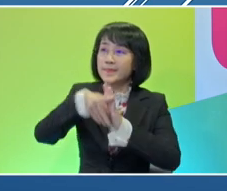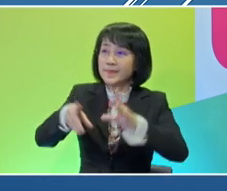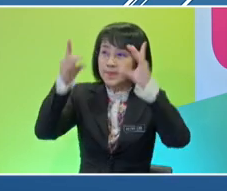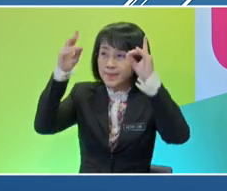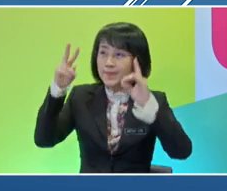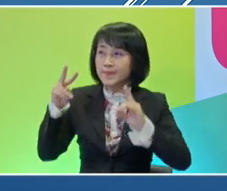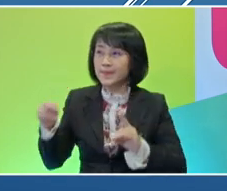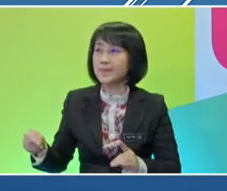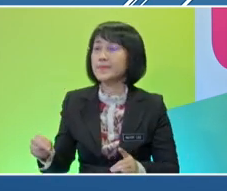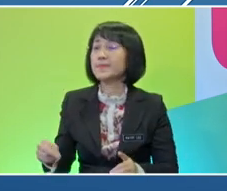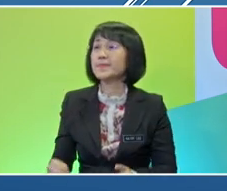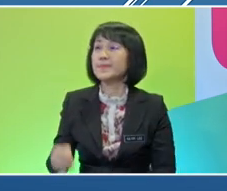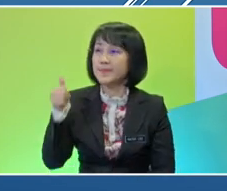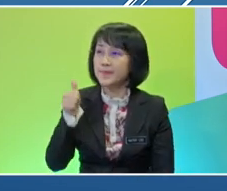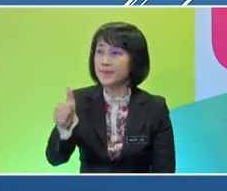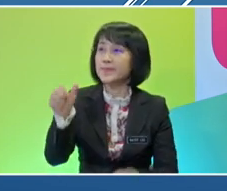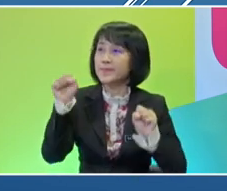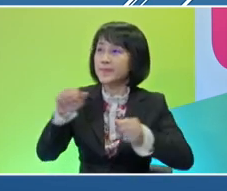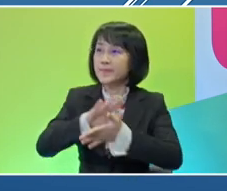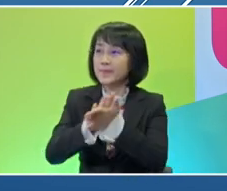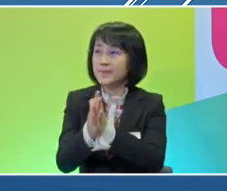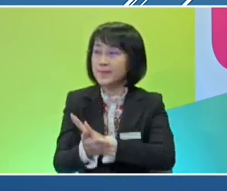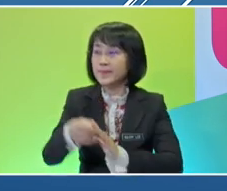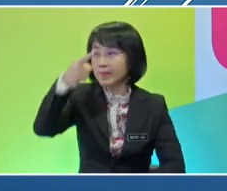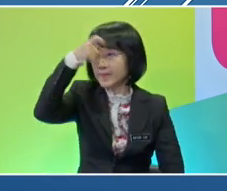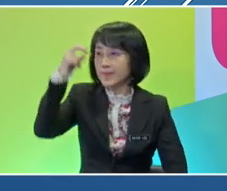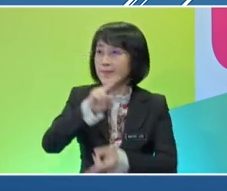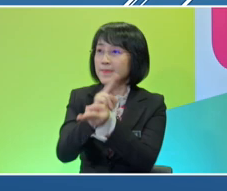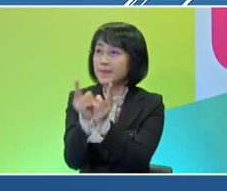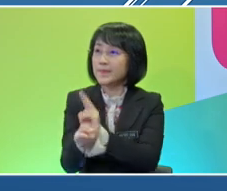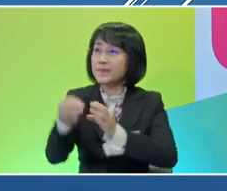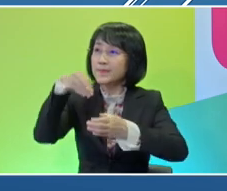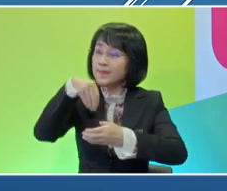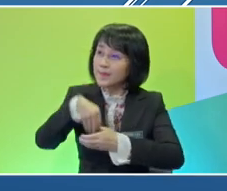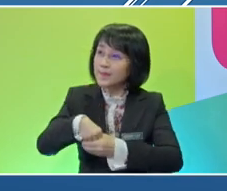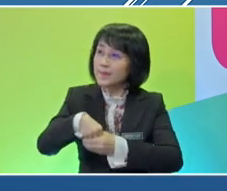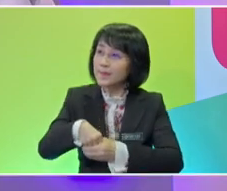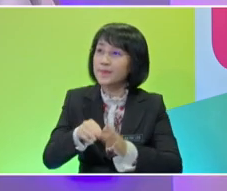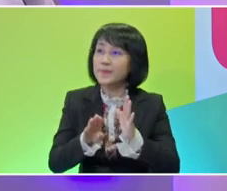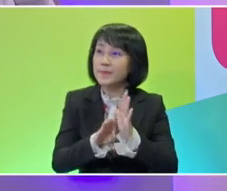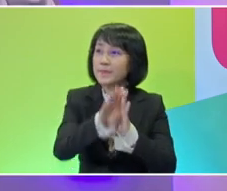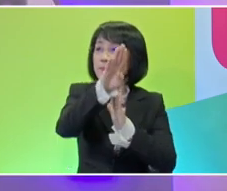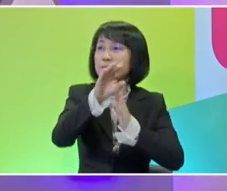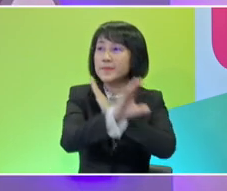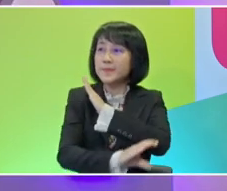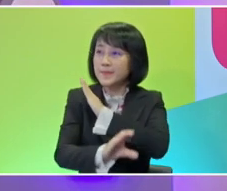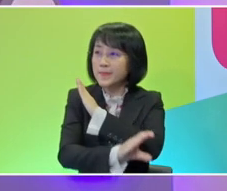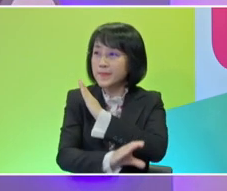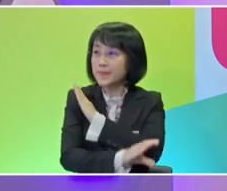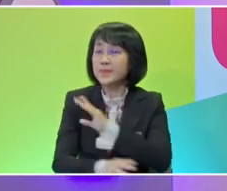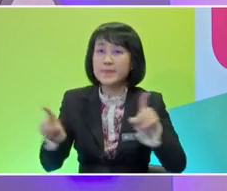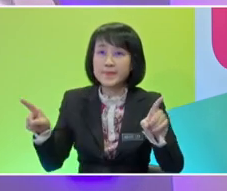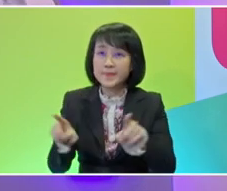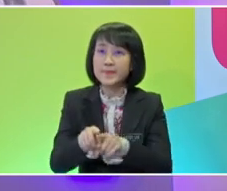menjadi agen perubahan dalam pembangunan negara seperti Mania dilaksanakan di Malaysia yang itu yang tidak tekankan pendidikan